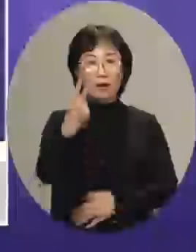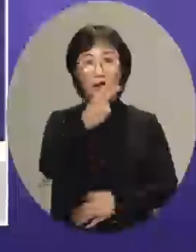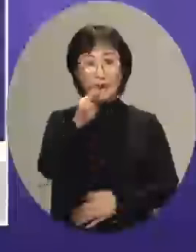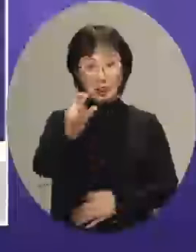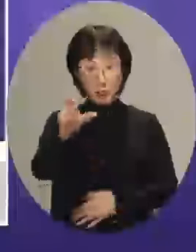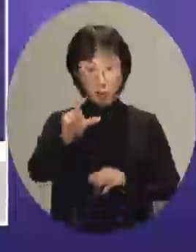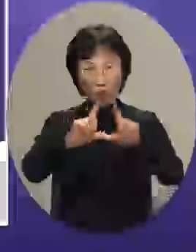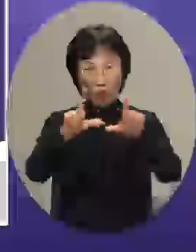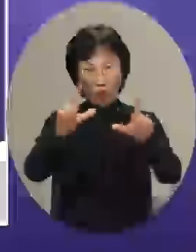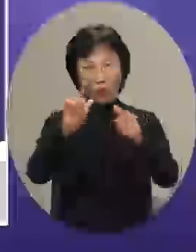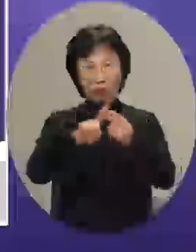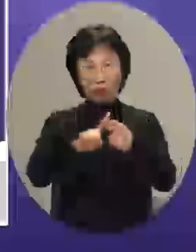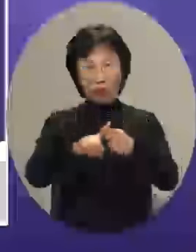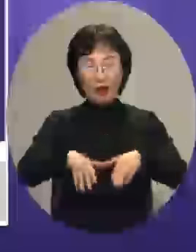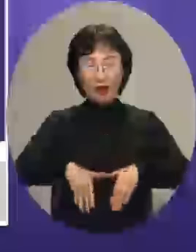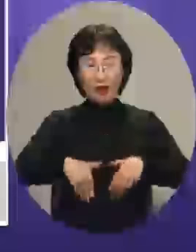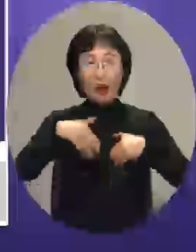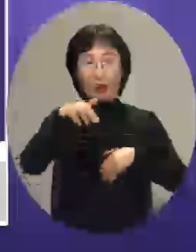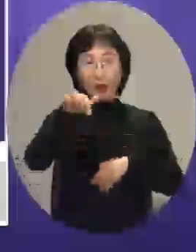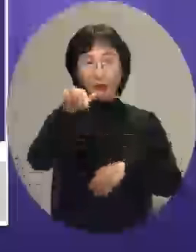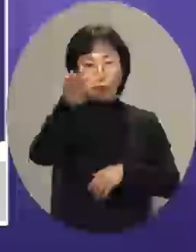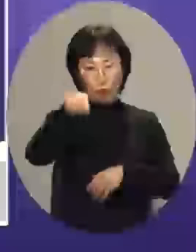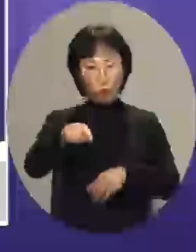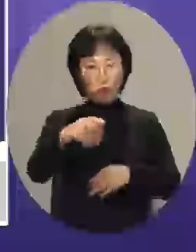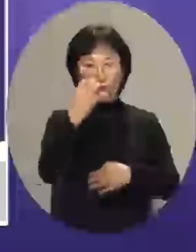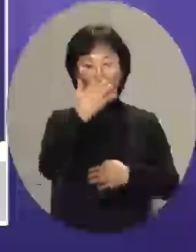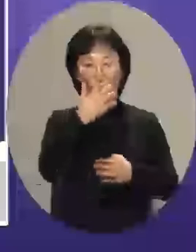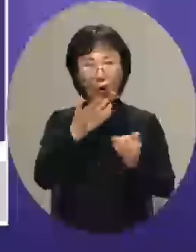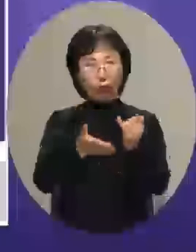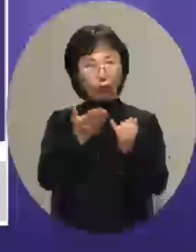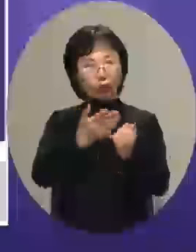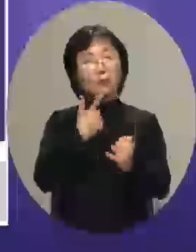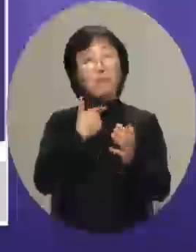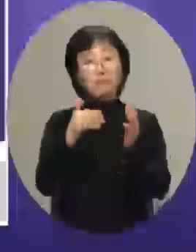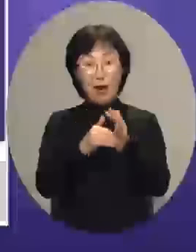2015년에 남부지검에서 성추행 사건이 있었지 않습니까? 그렇습니다. 그